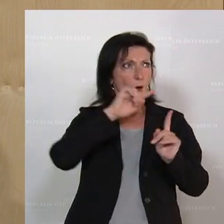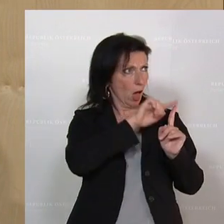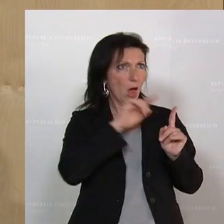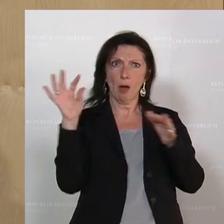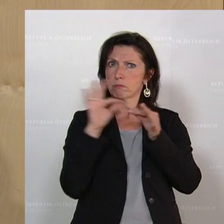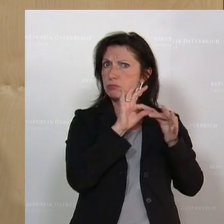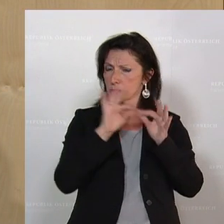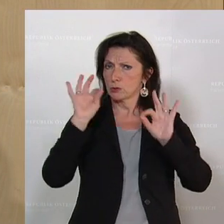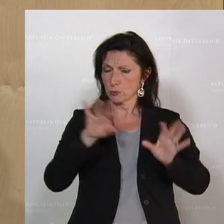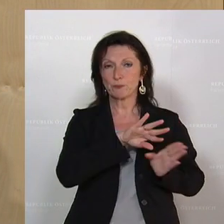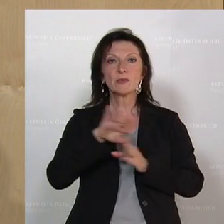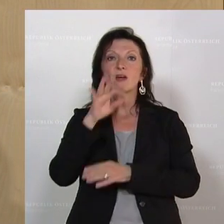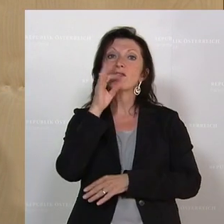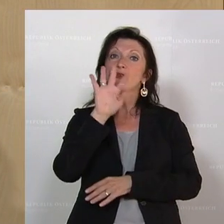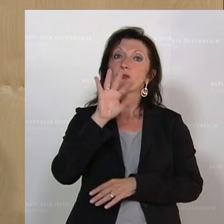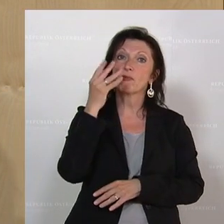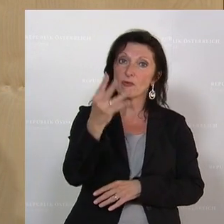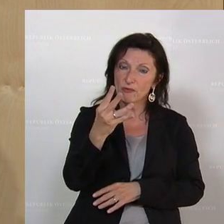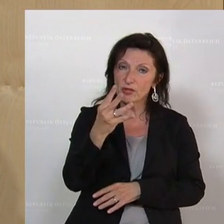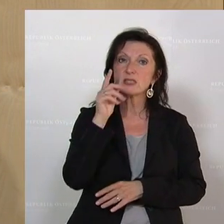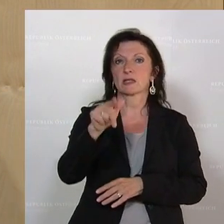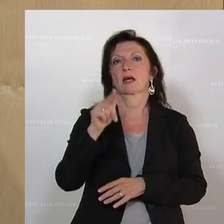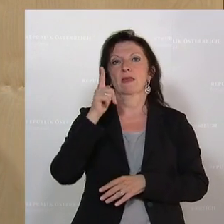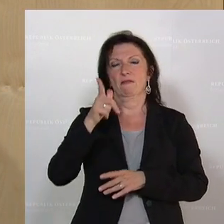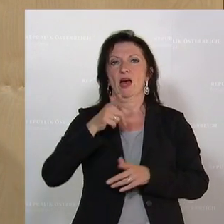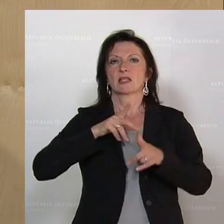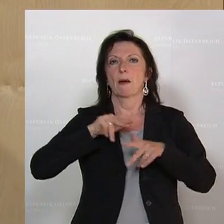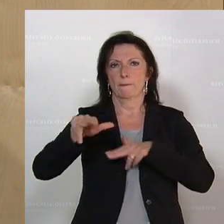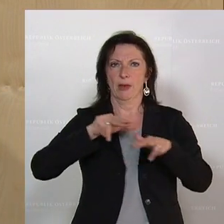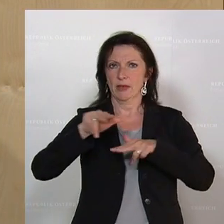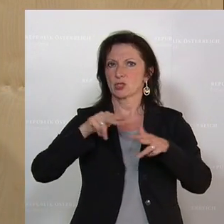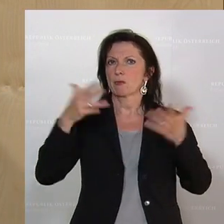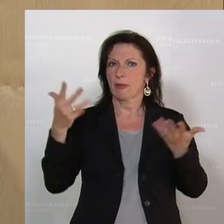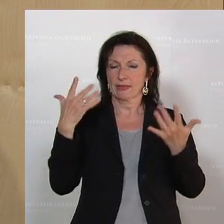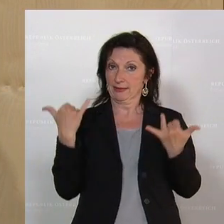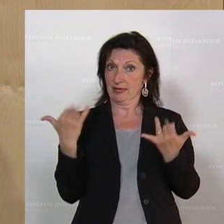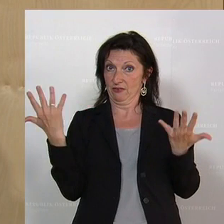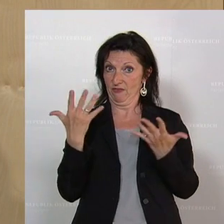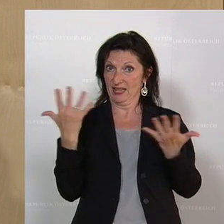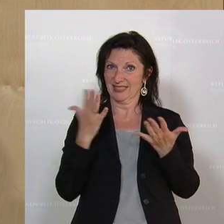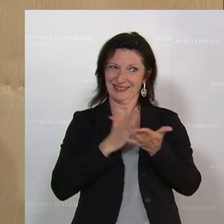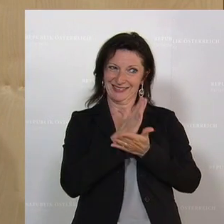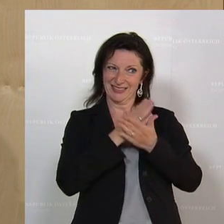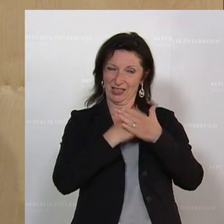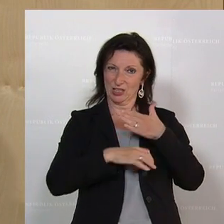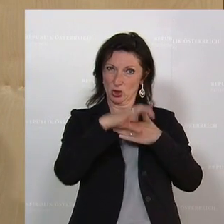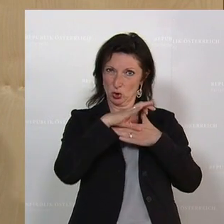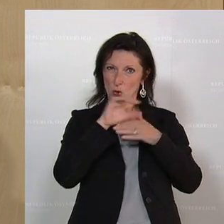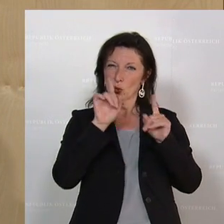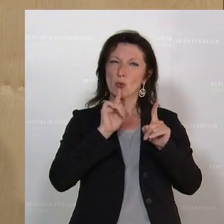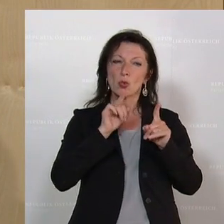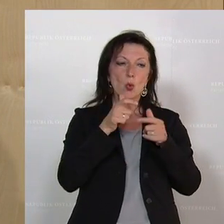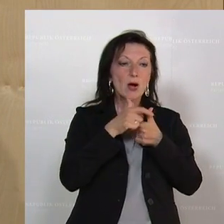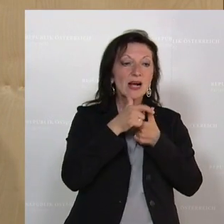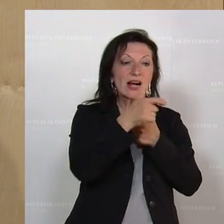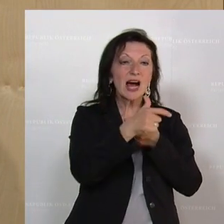Frage 45, durch das Mobile Device Management ist sichergestellt, dass auf dienstliche Ressourcen nur von definierten